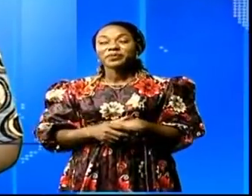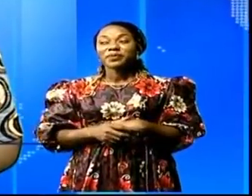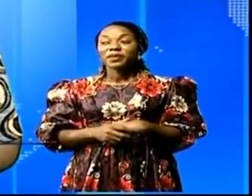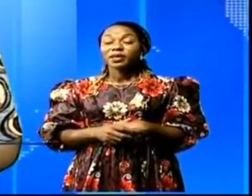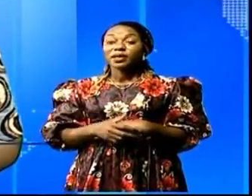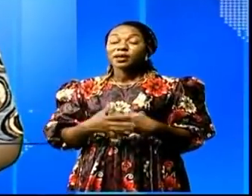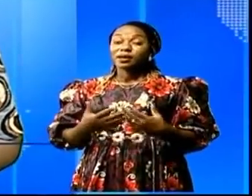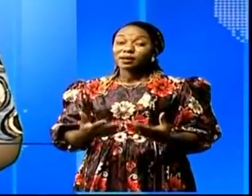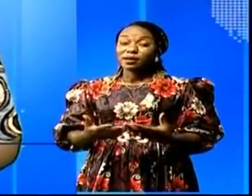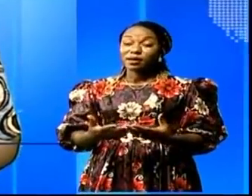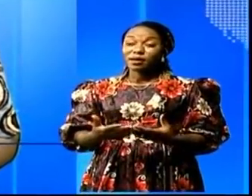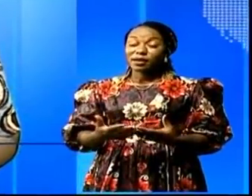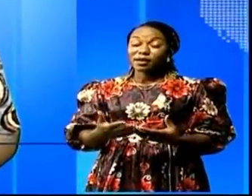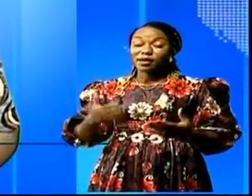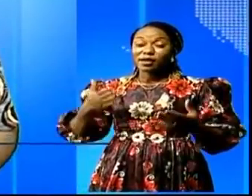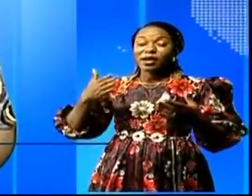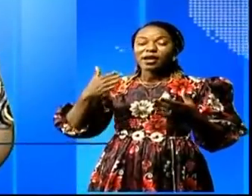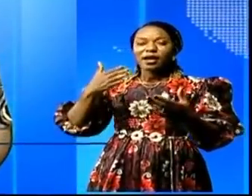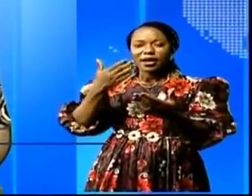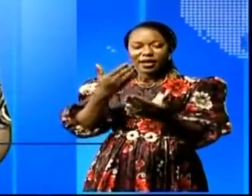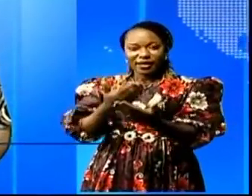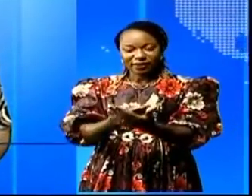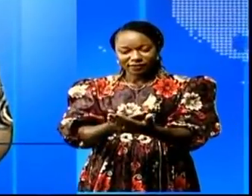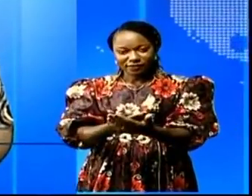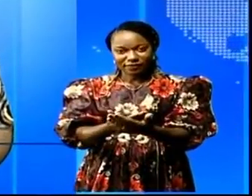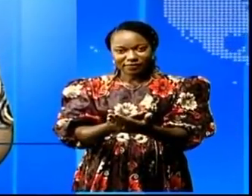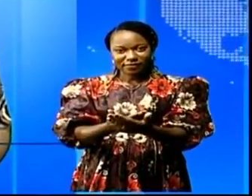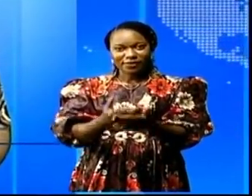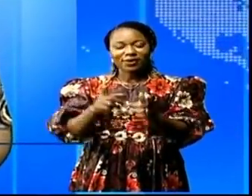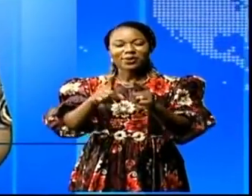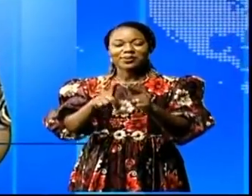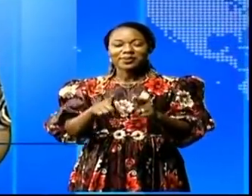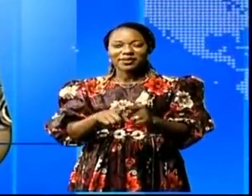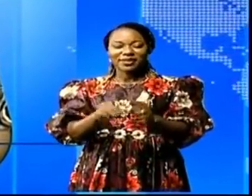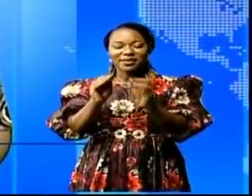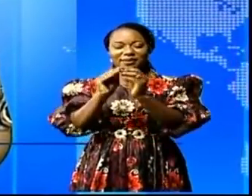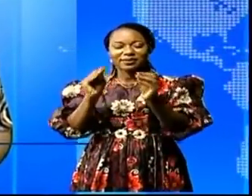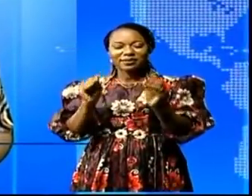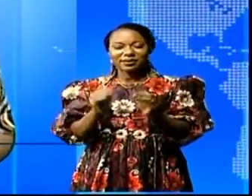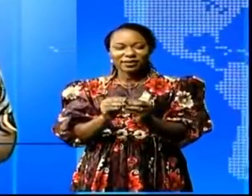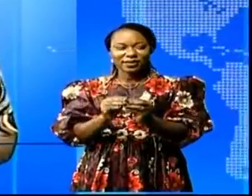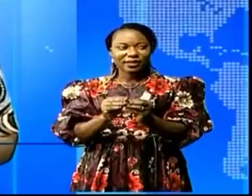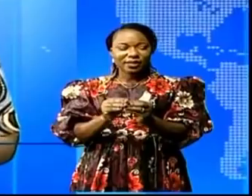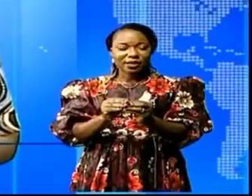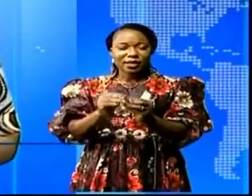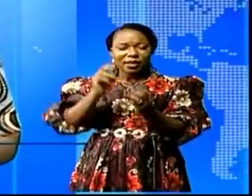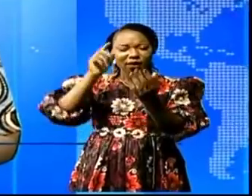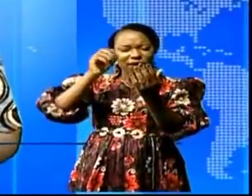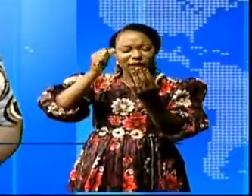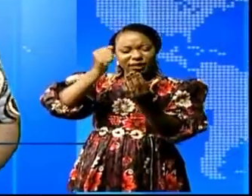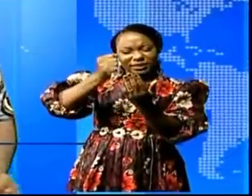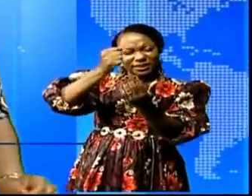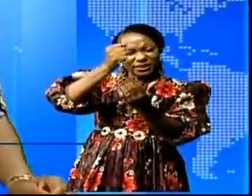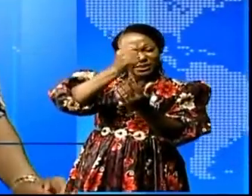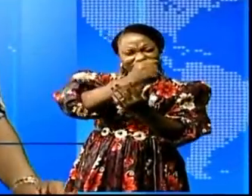Recueillir et confronter le détail entre les statistiques des emplois créés et communiqués à la